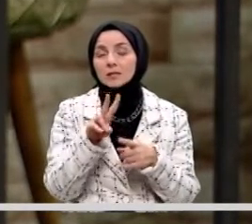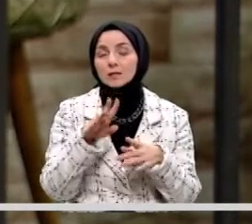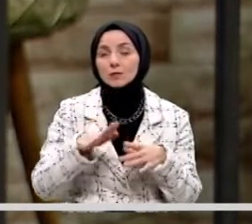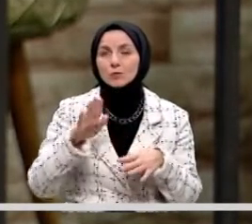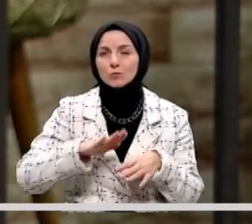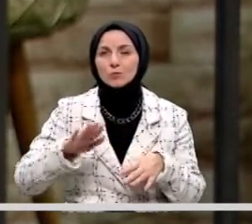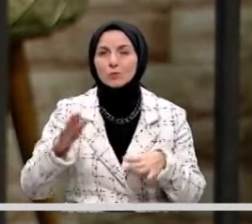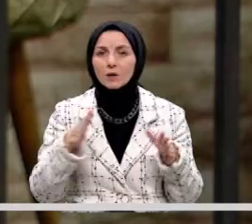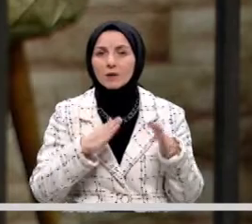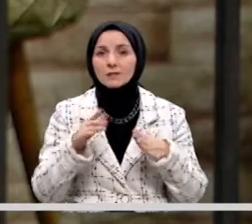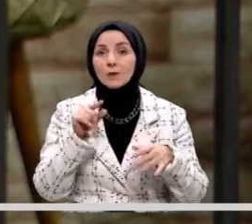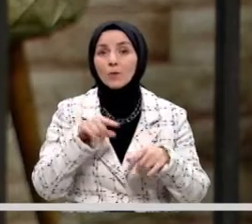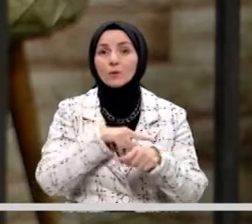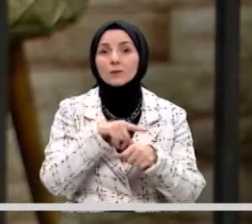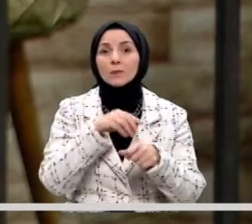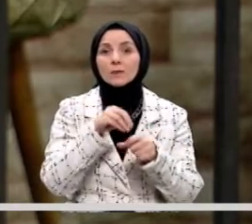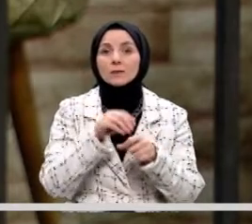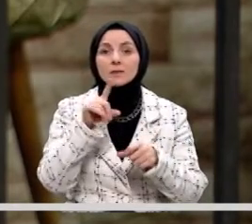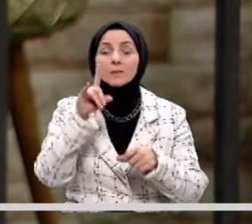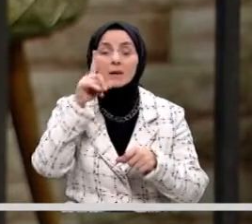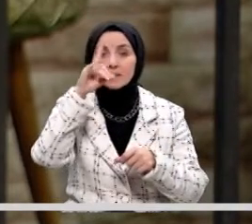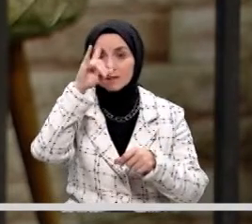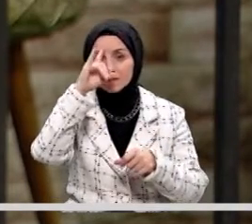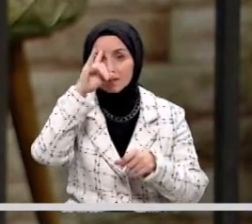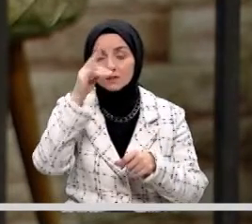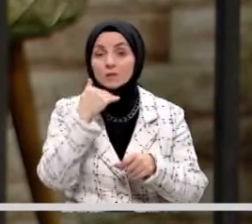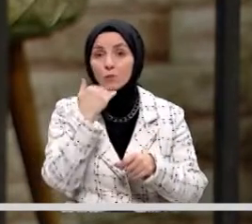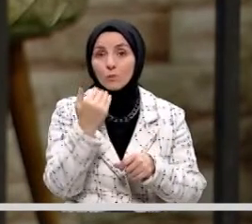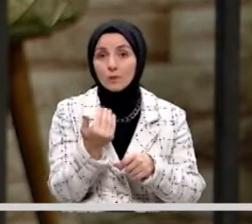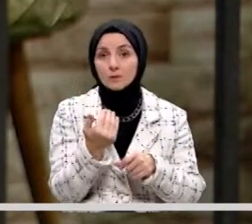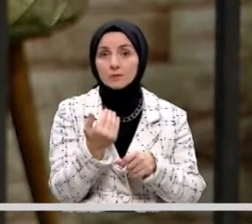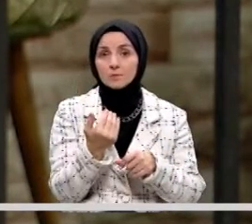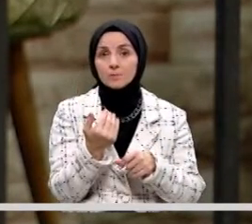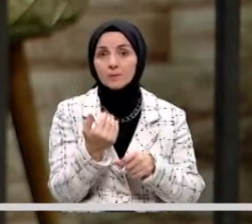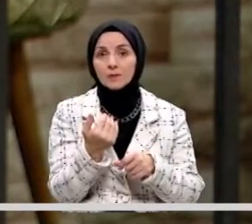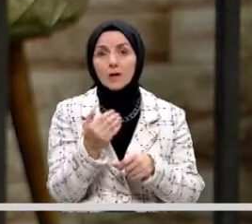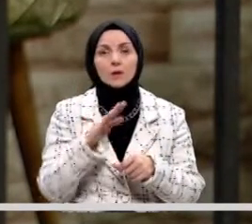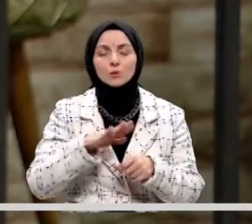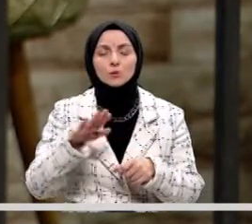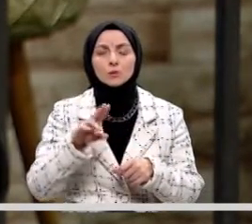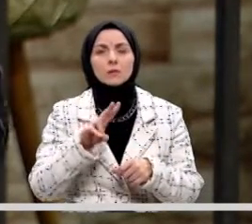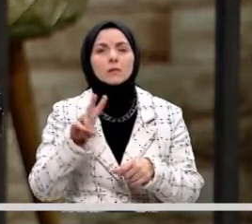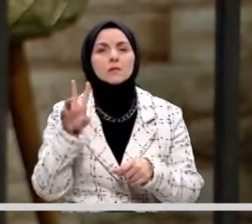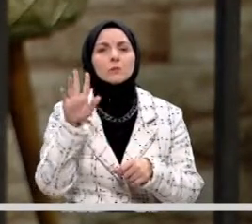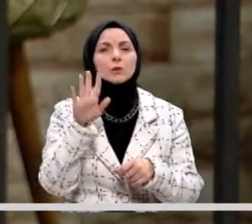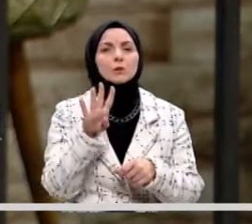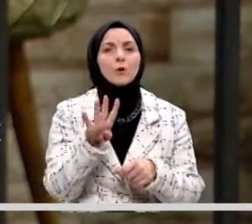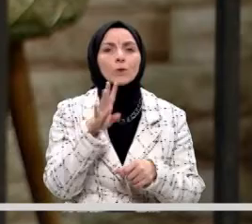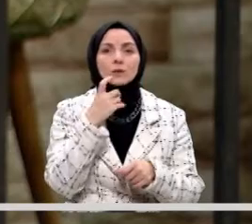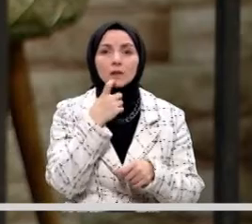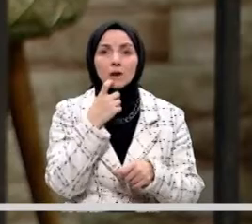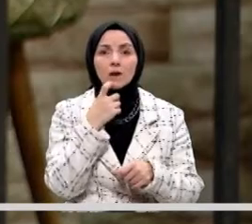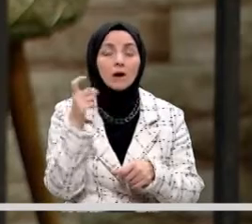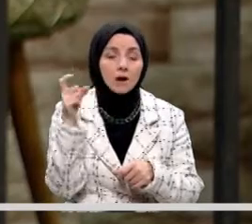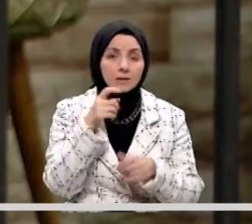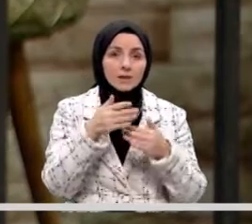o yüzden önemli bir kıskançlık ya da bir paylaşma problemi olmaz çocukların 24 aydan önce aralarında yaş farkı varsa